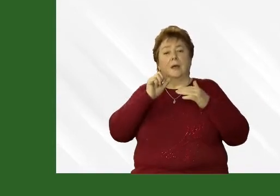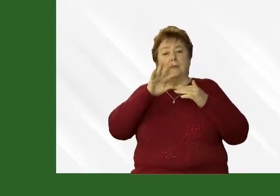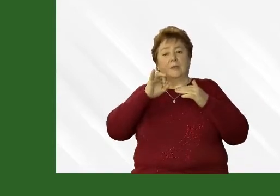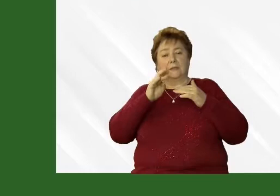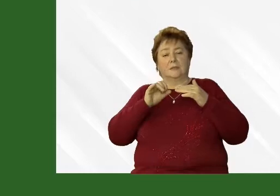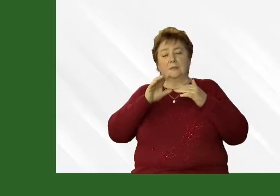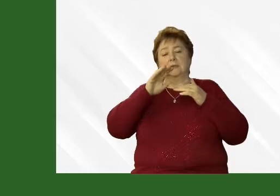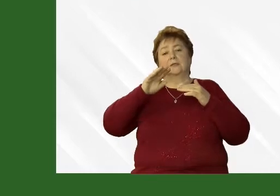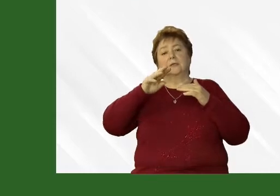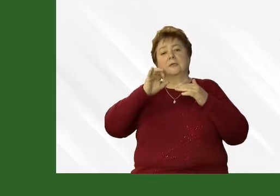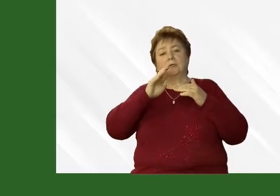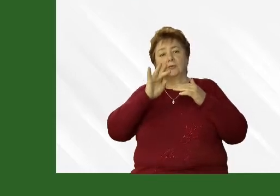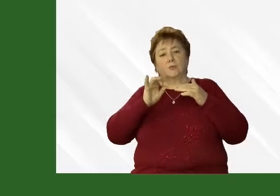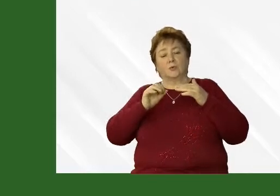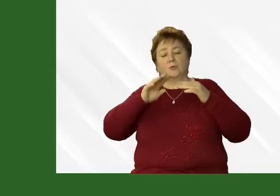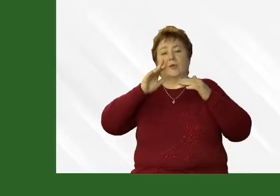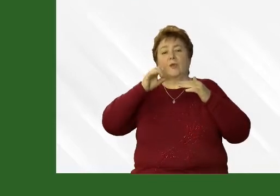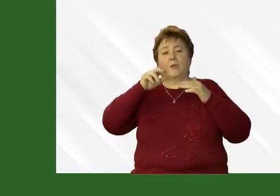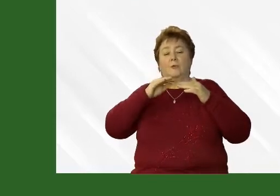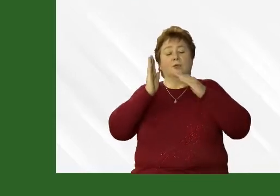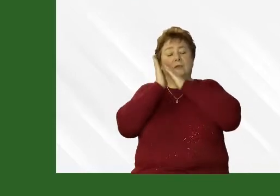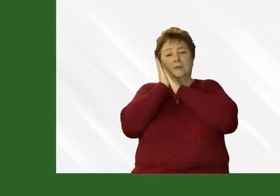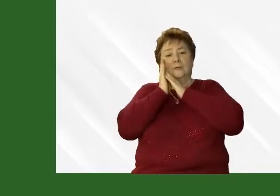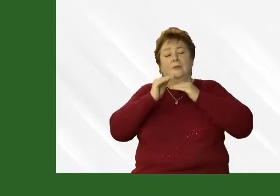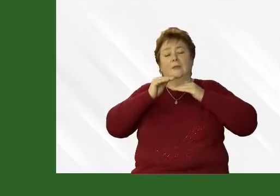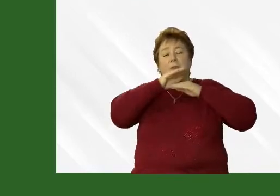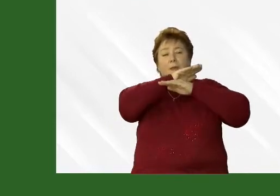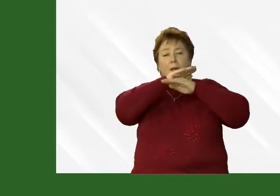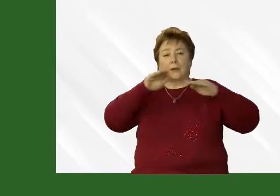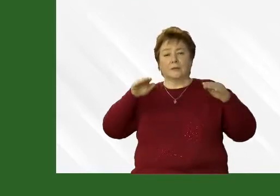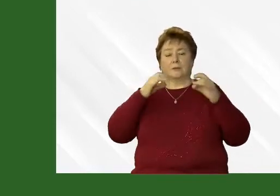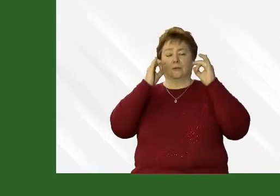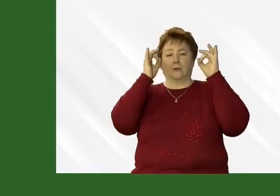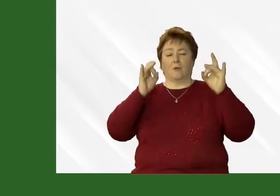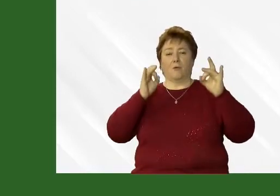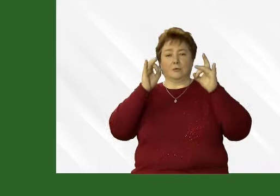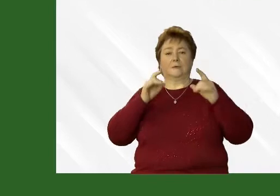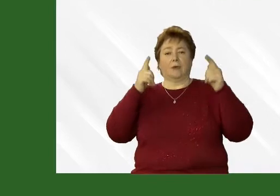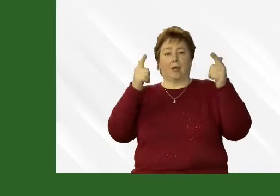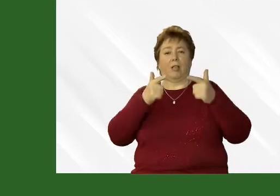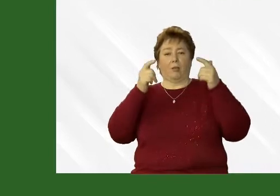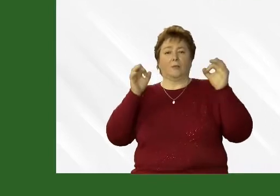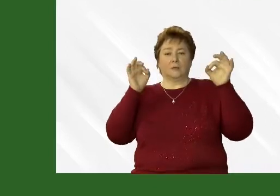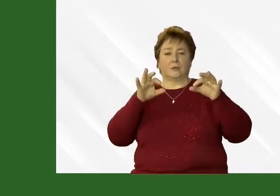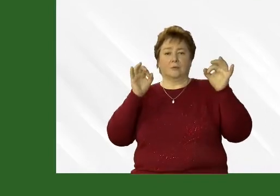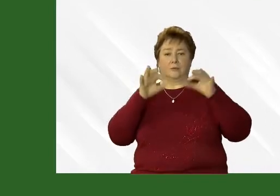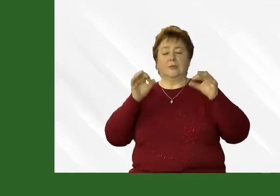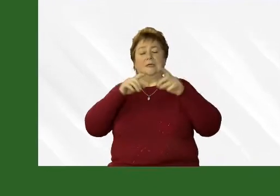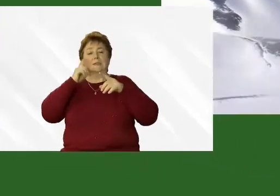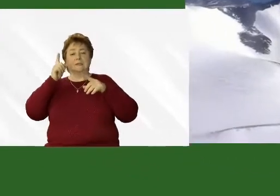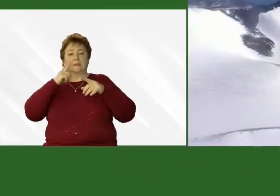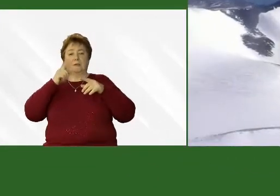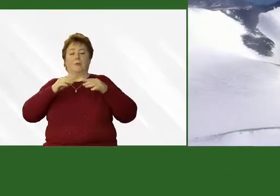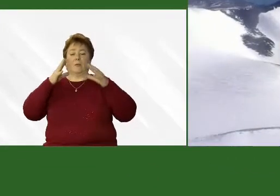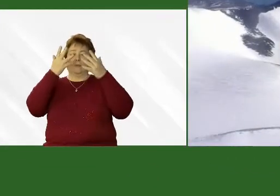льдов. Она спит, и ее горизонты окрашены розовыми, голубыми, золотистыми и